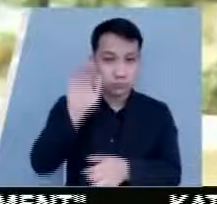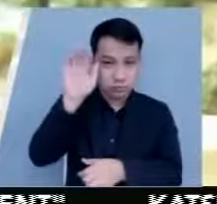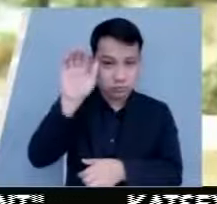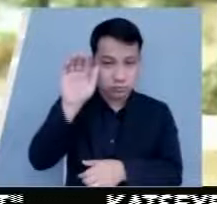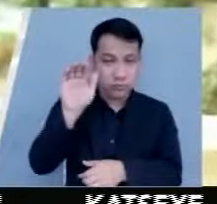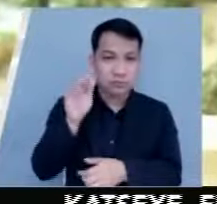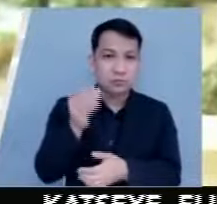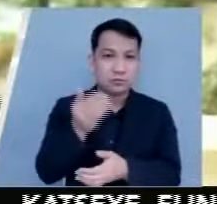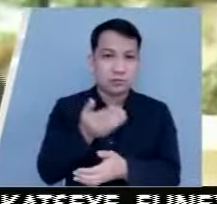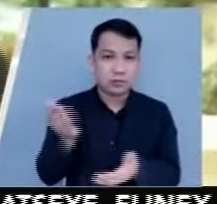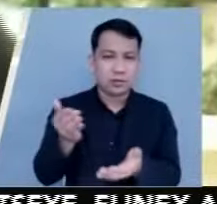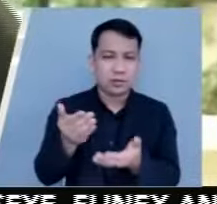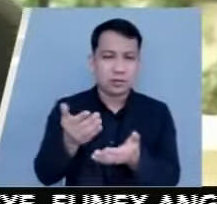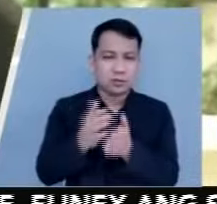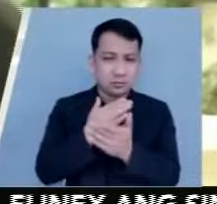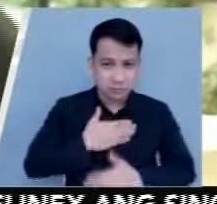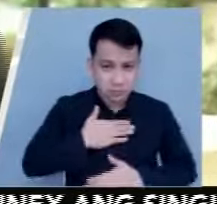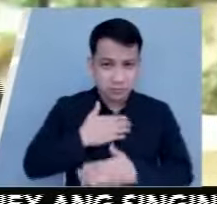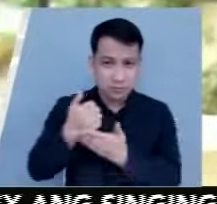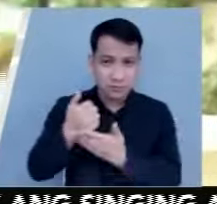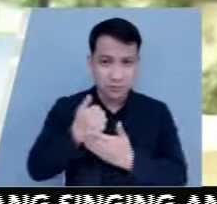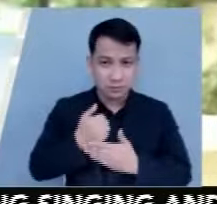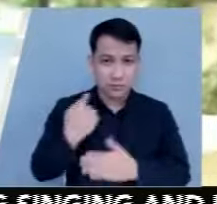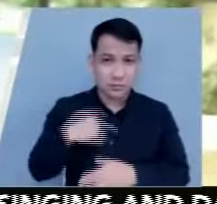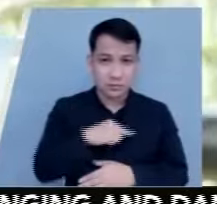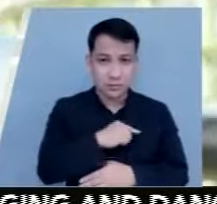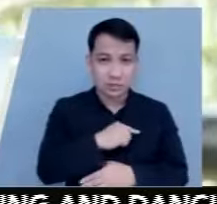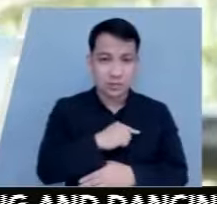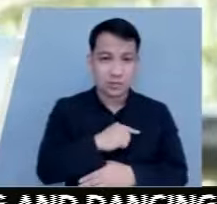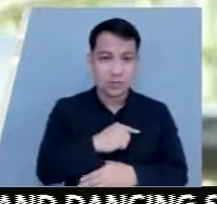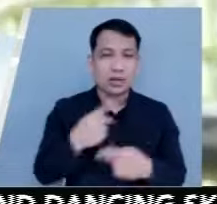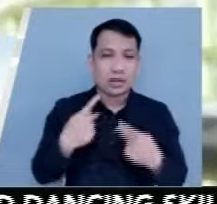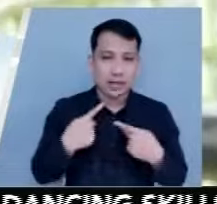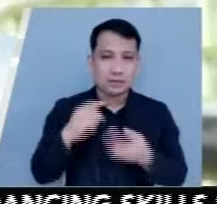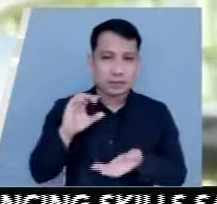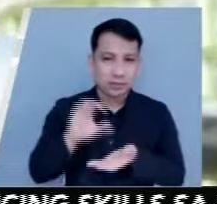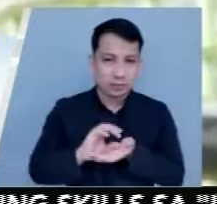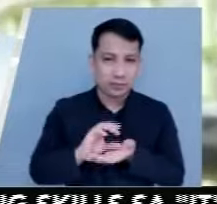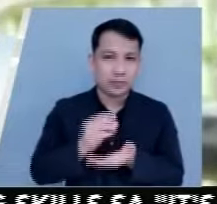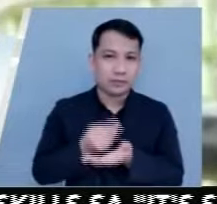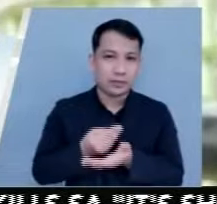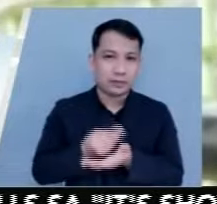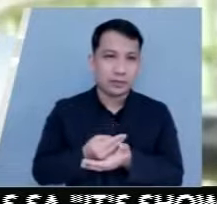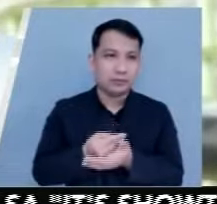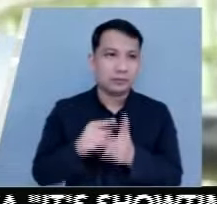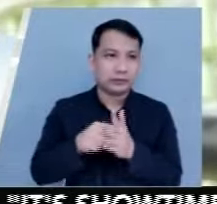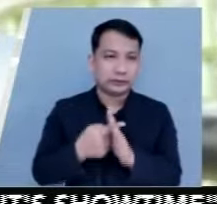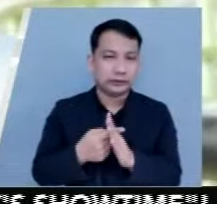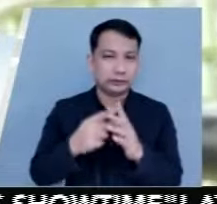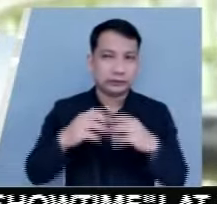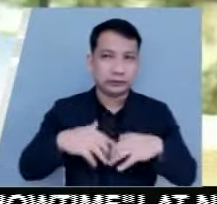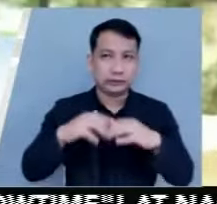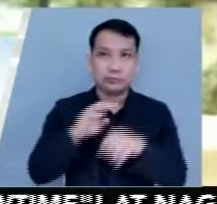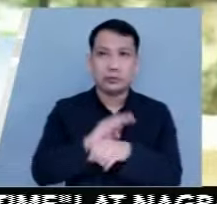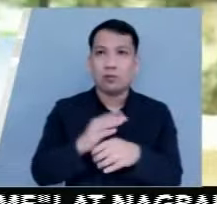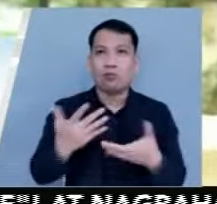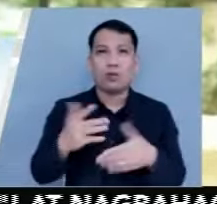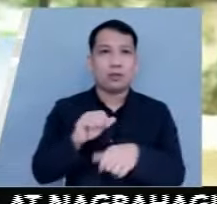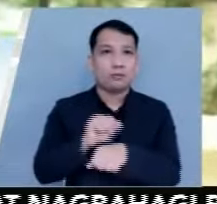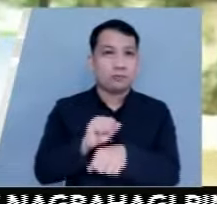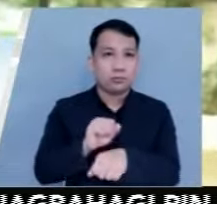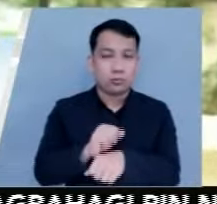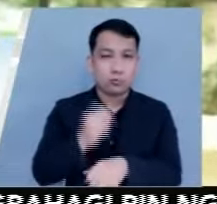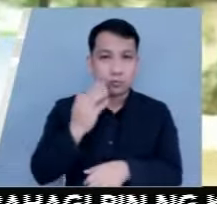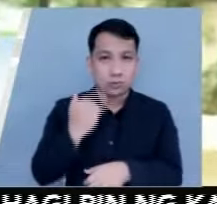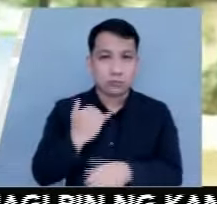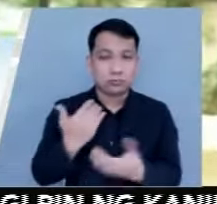may tumulong sa amin para magkaroon ng puhunan kasi wala na kaming hanap buhay ngayon kasi yung mga